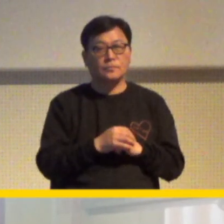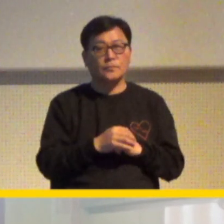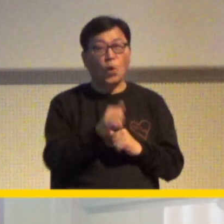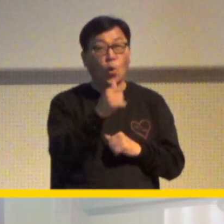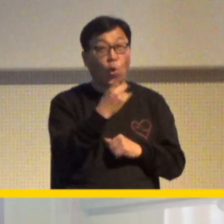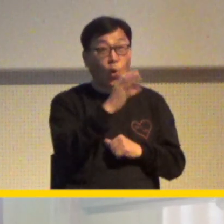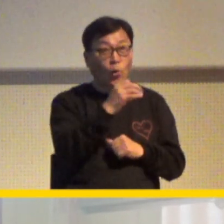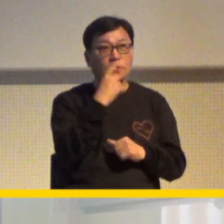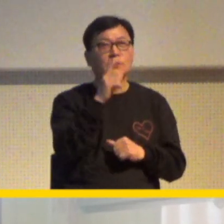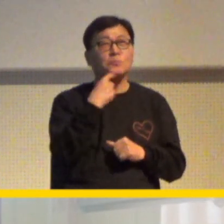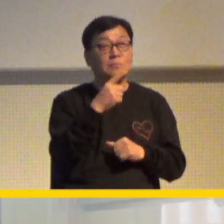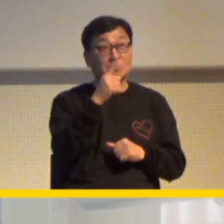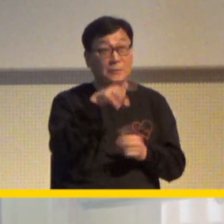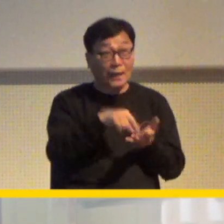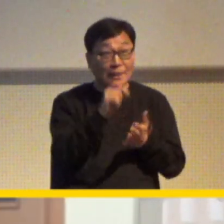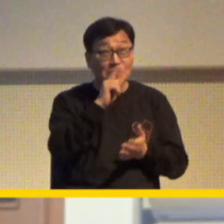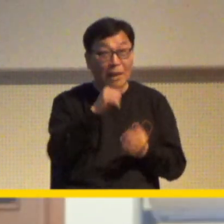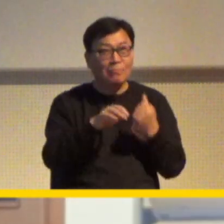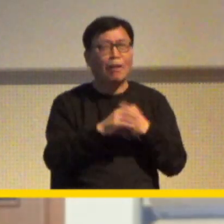한마디면 끝납니다.